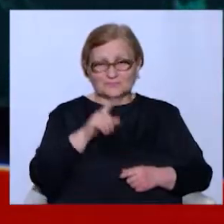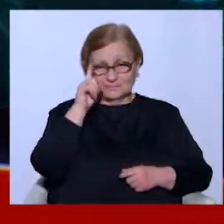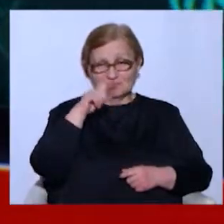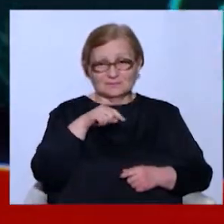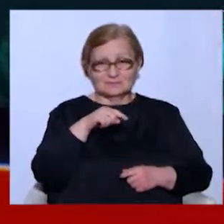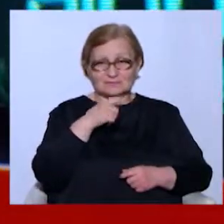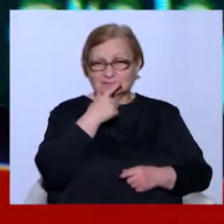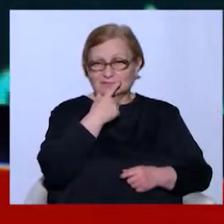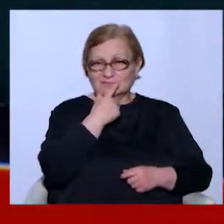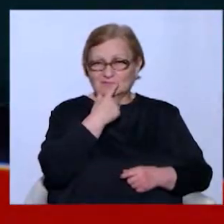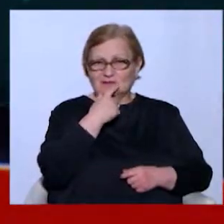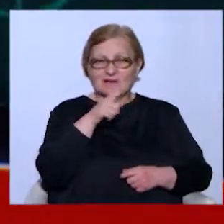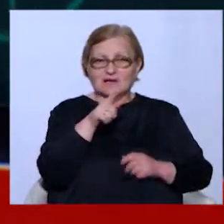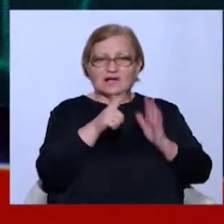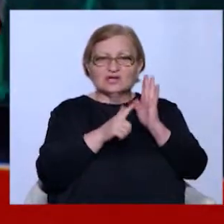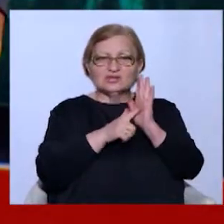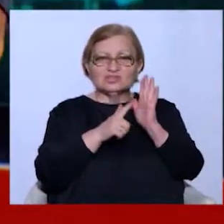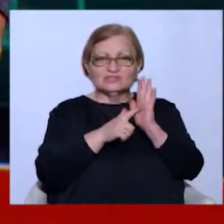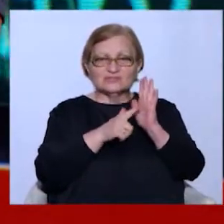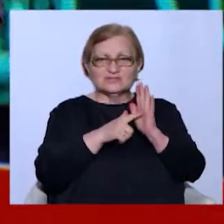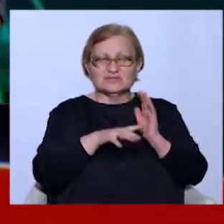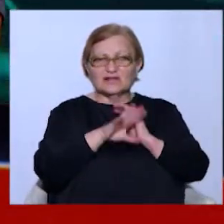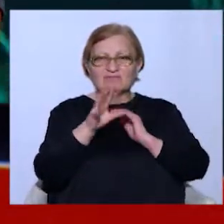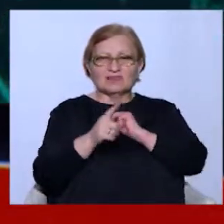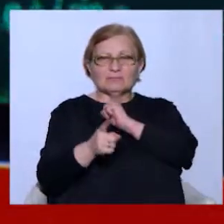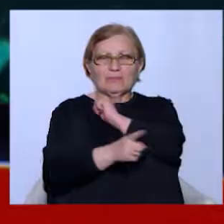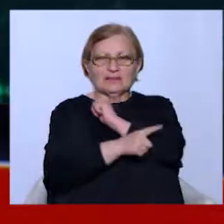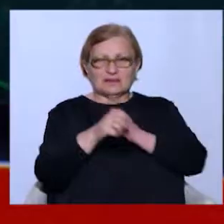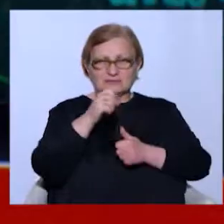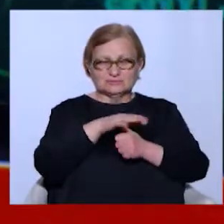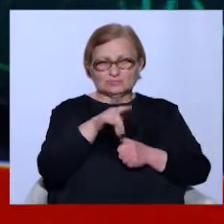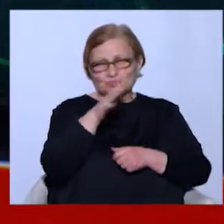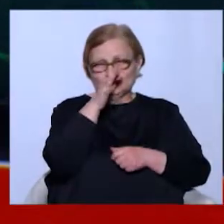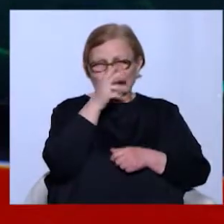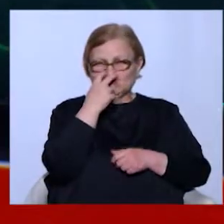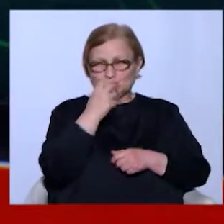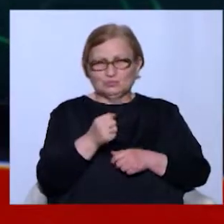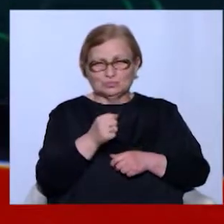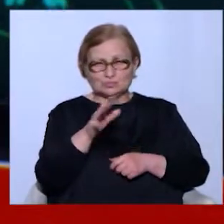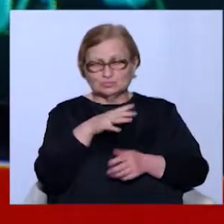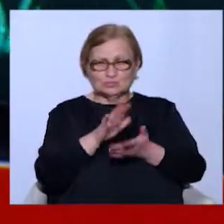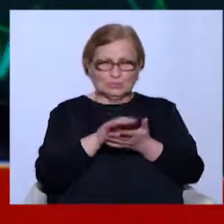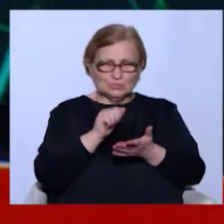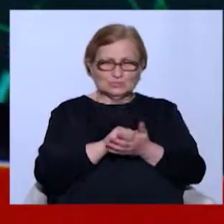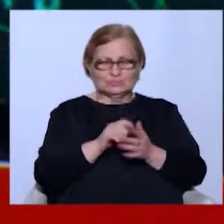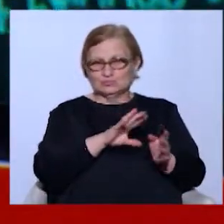იცით ამ შვიდი ჯუჯიდან ერთი, ყველაზე პატარა, აბეზარი რომ არის, სულ რაღაცას რო აფუჭებს.